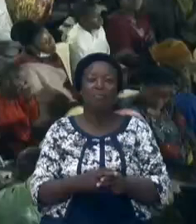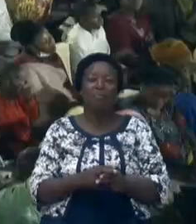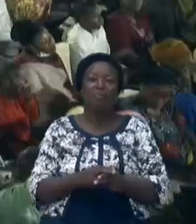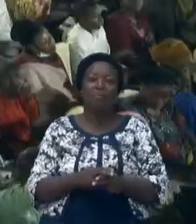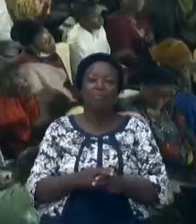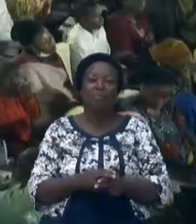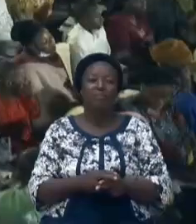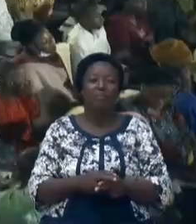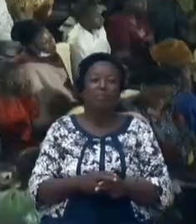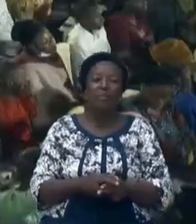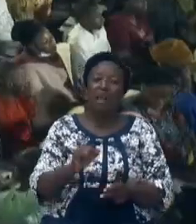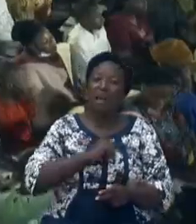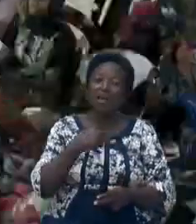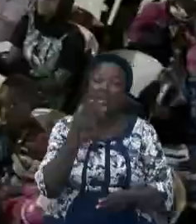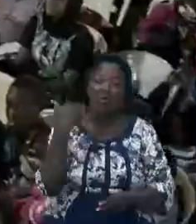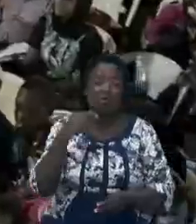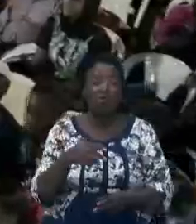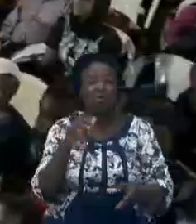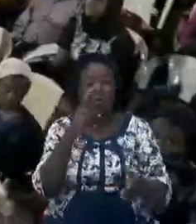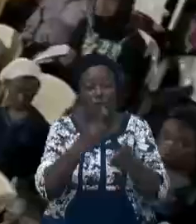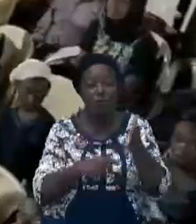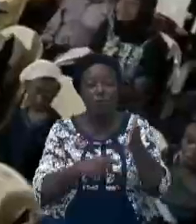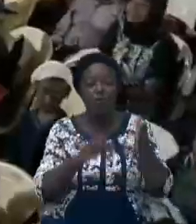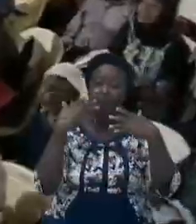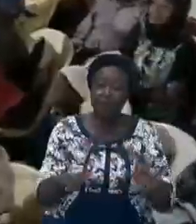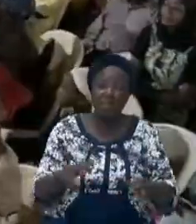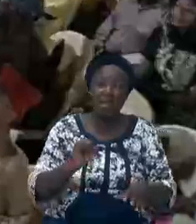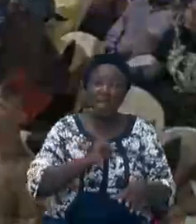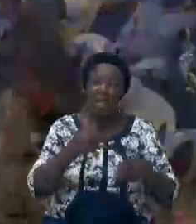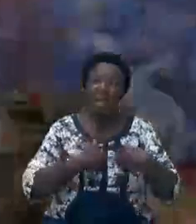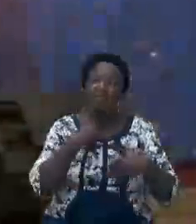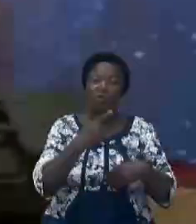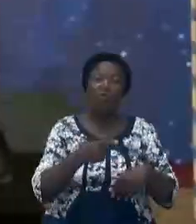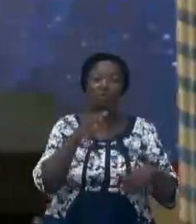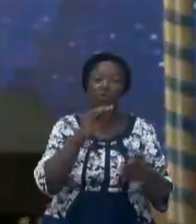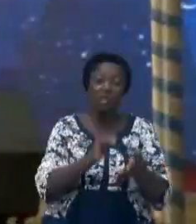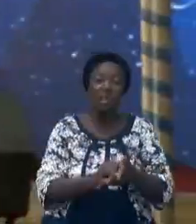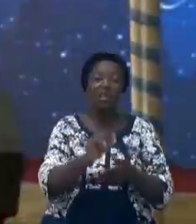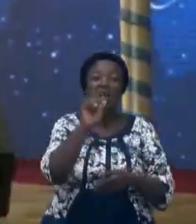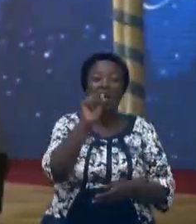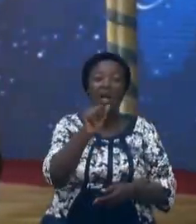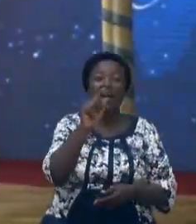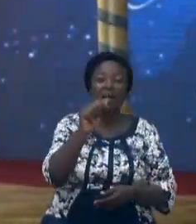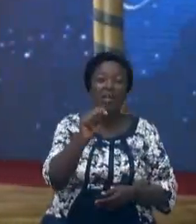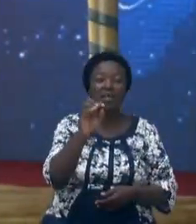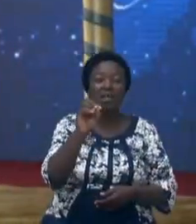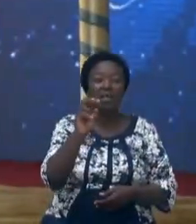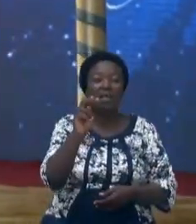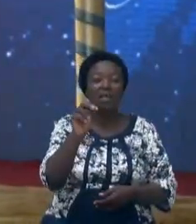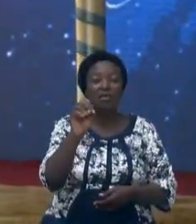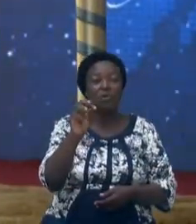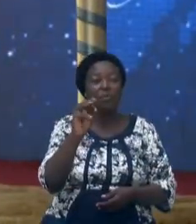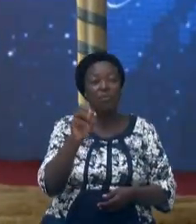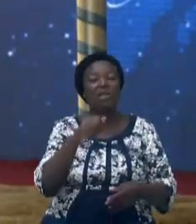ath vais terminer de ta vie au nom de jésus nous a dit ce qui est accompli